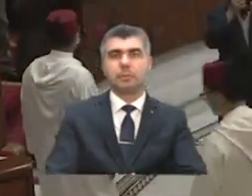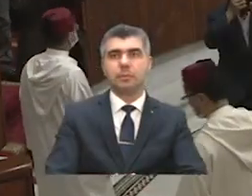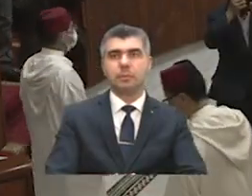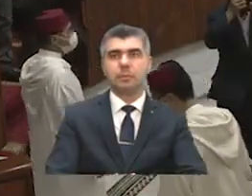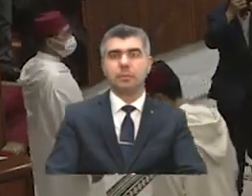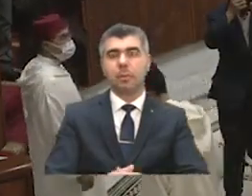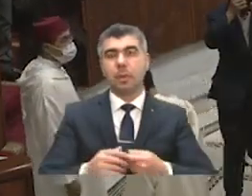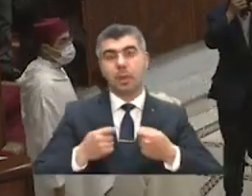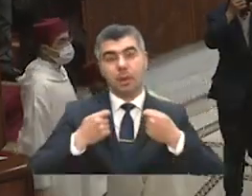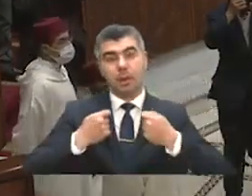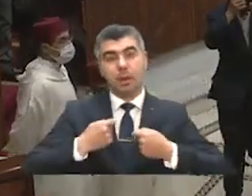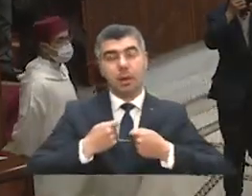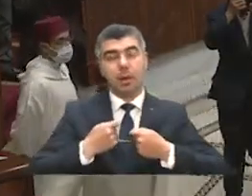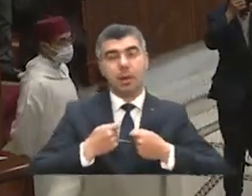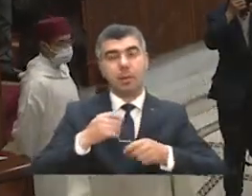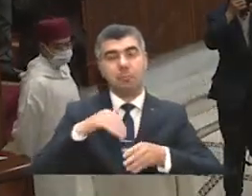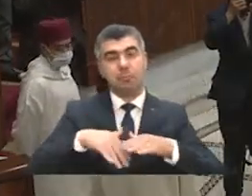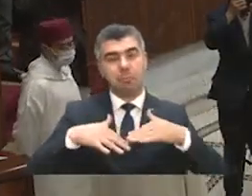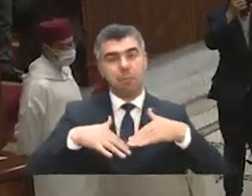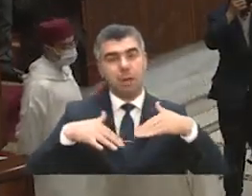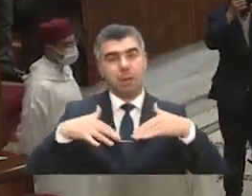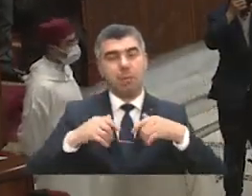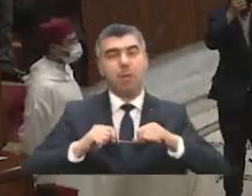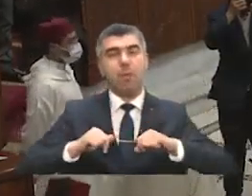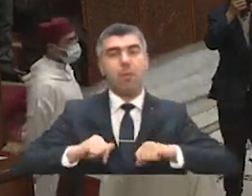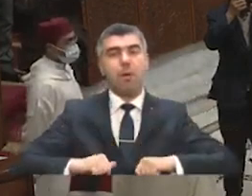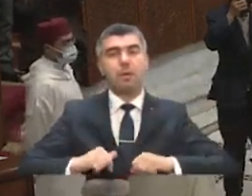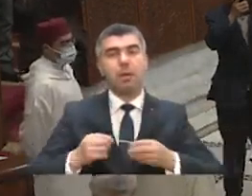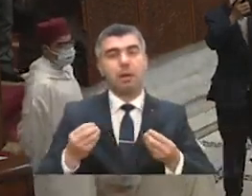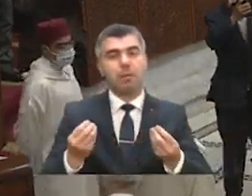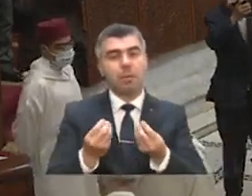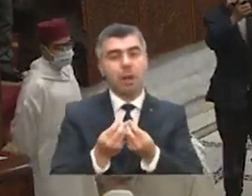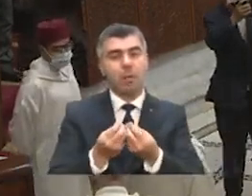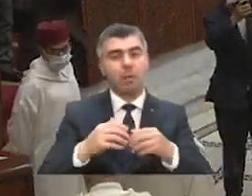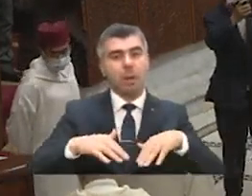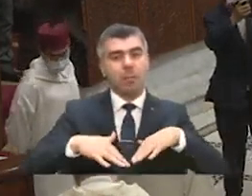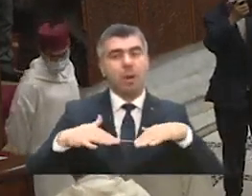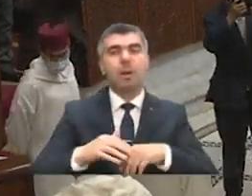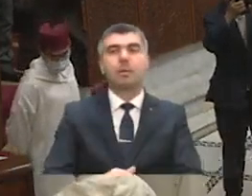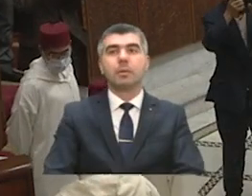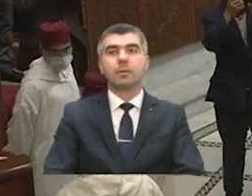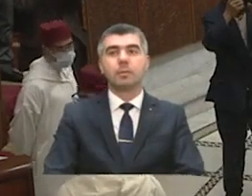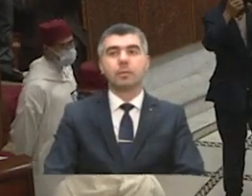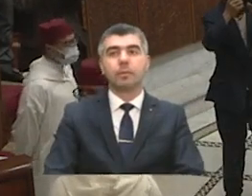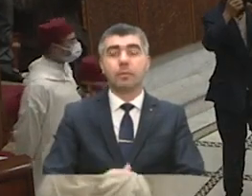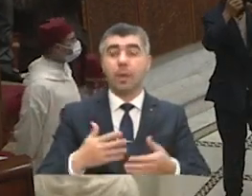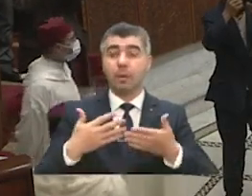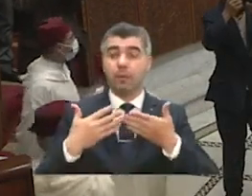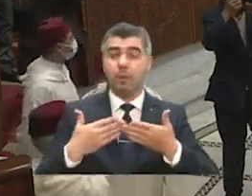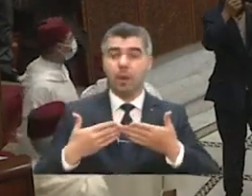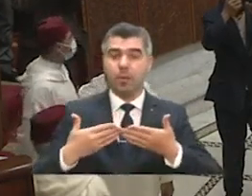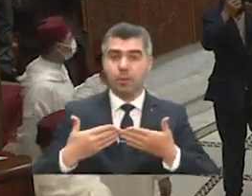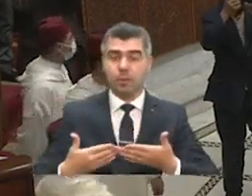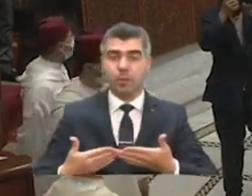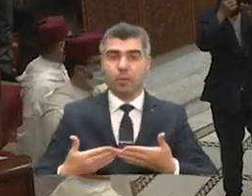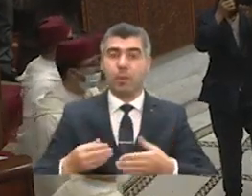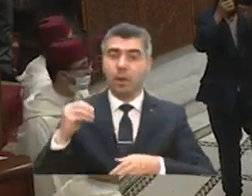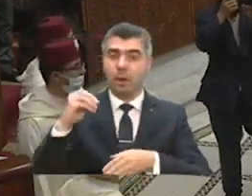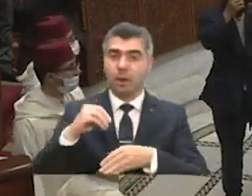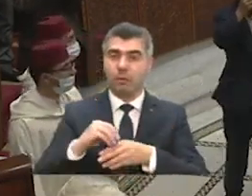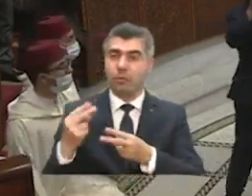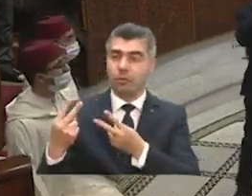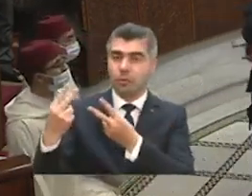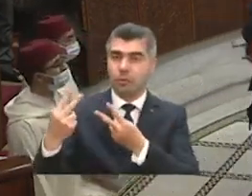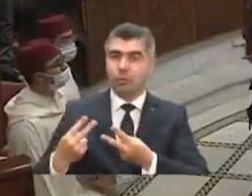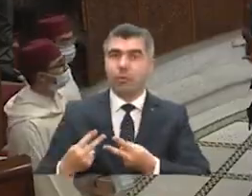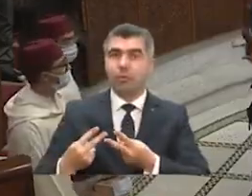السيد رئيس المحترم، السيدات والسادة الوزراء والنواب المحترمون، يشرفني أن أحضر مرة أخرى